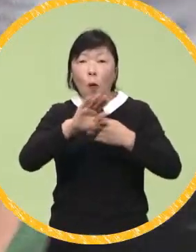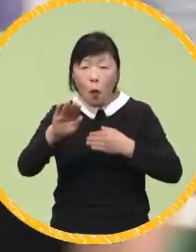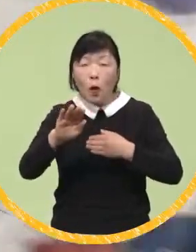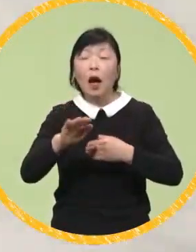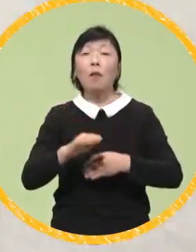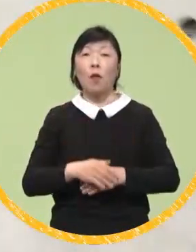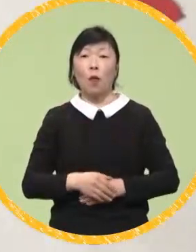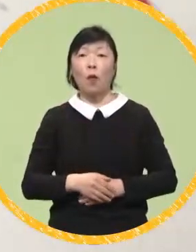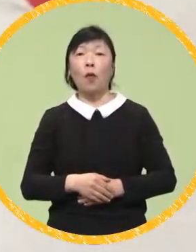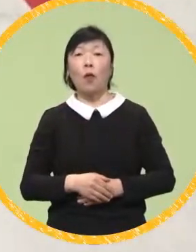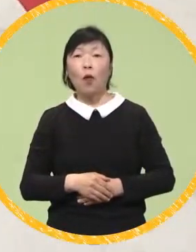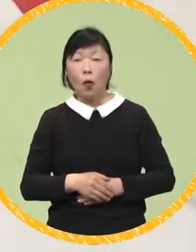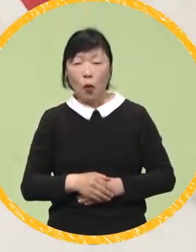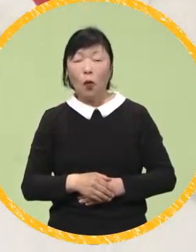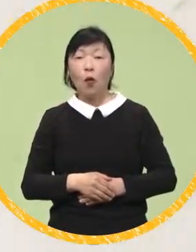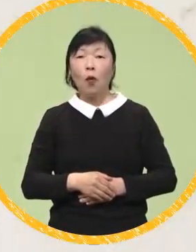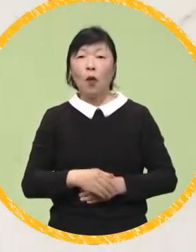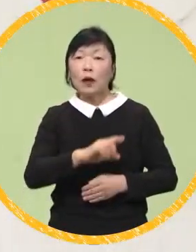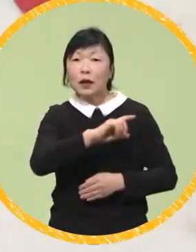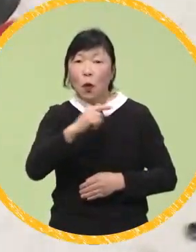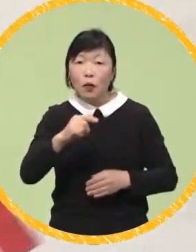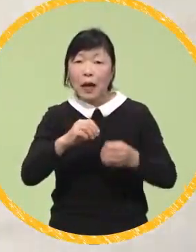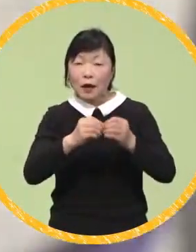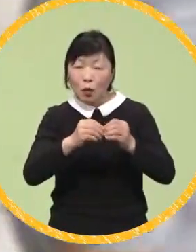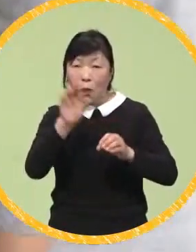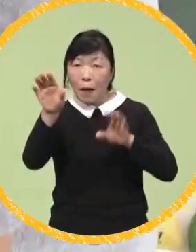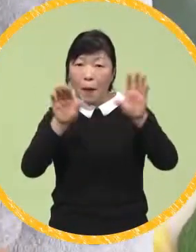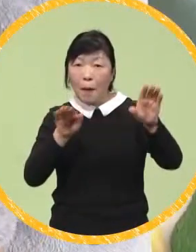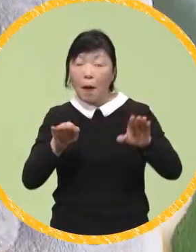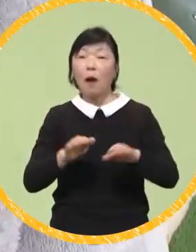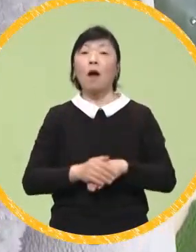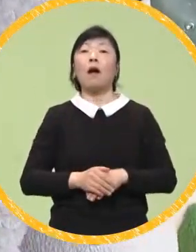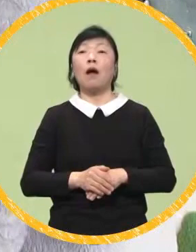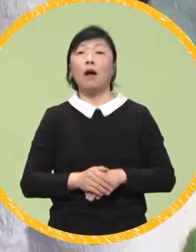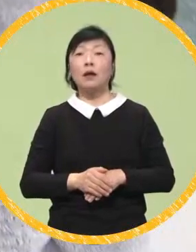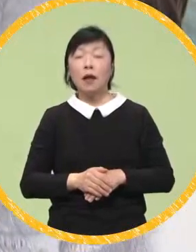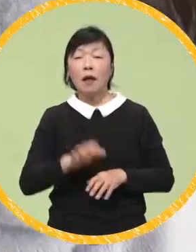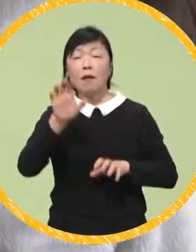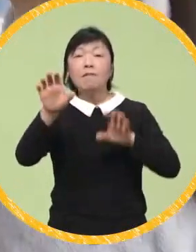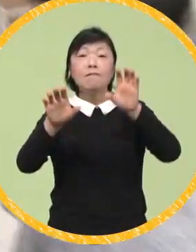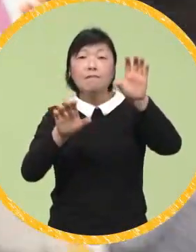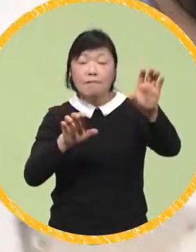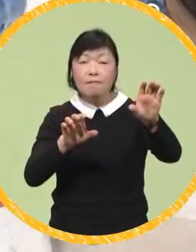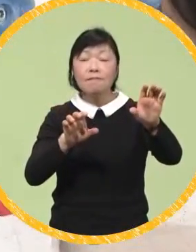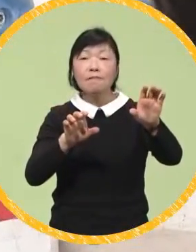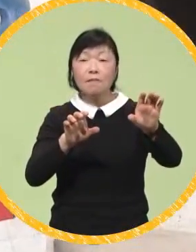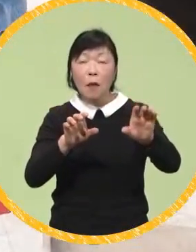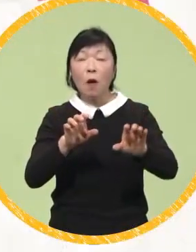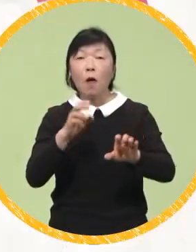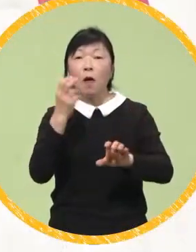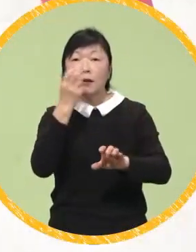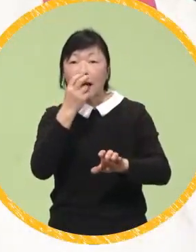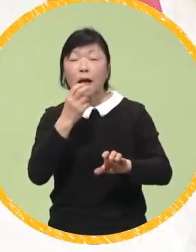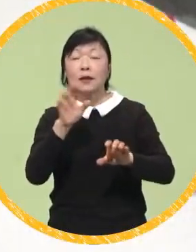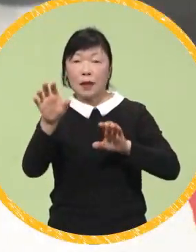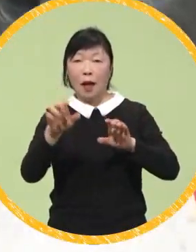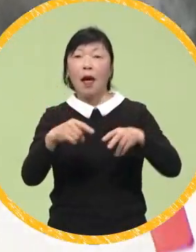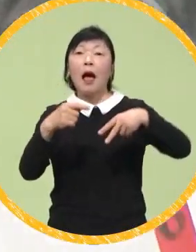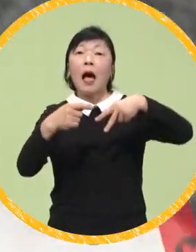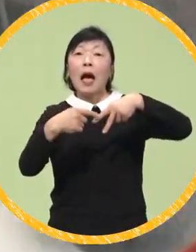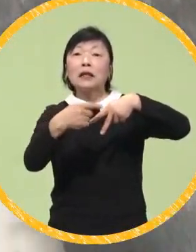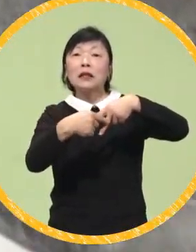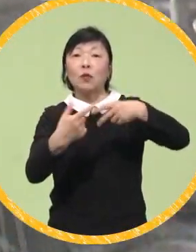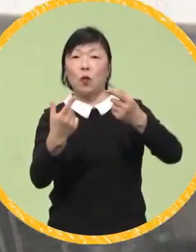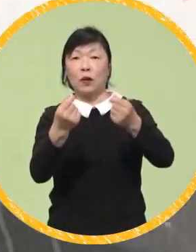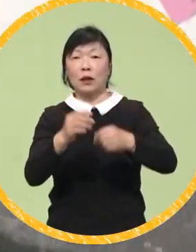いただくと全部貼られているんですはいじゃあコって午後思って探していくつですよ出足もですか足もですね